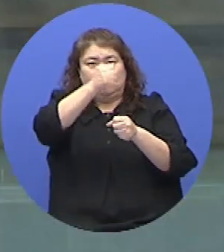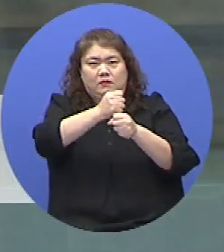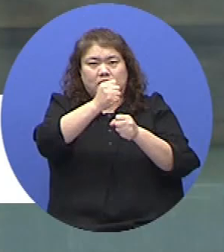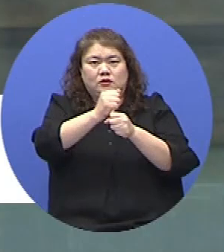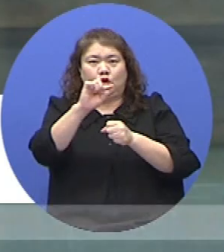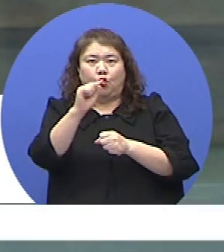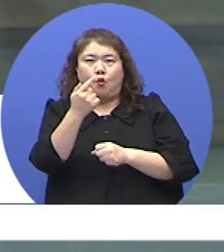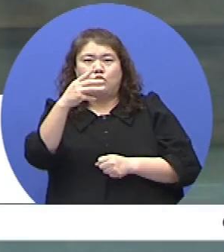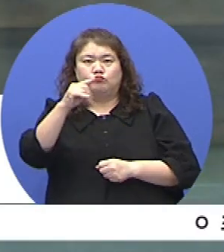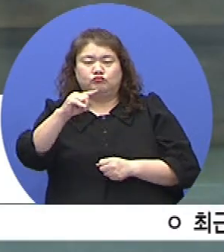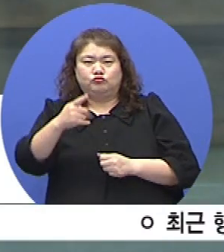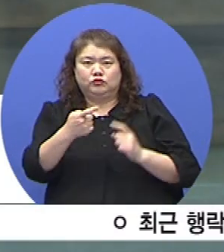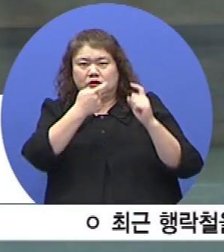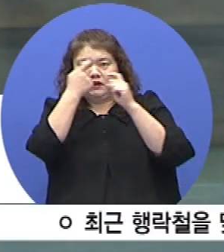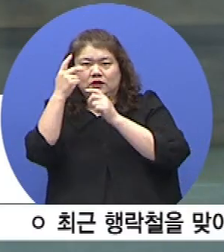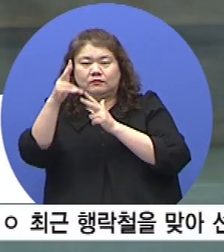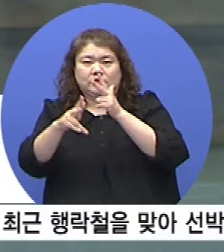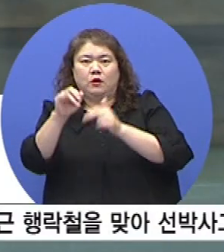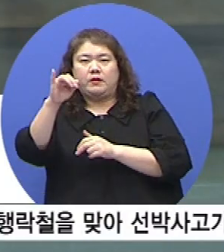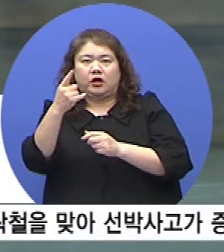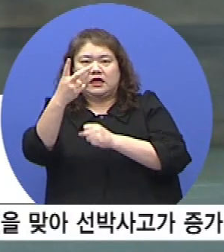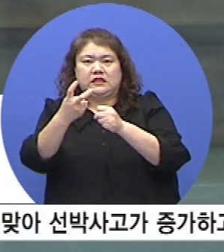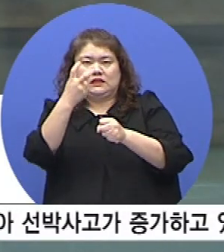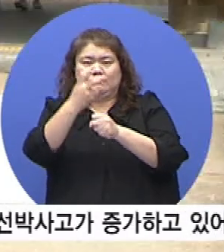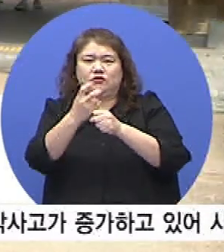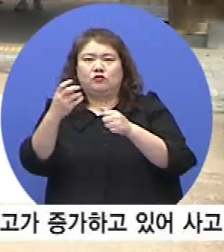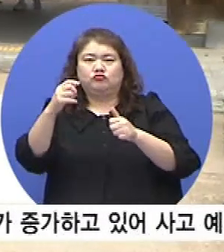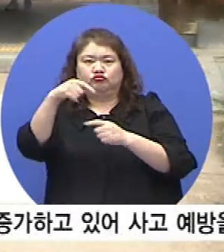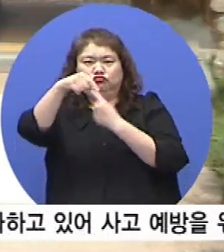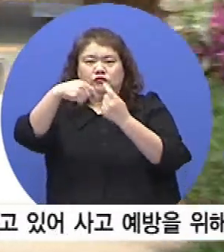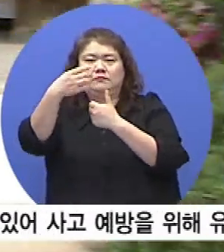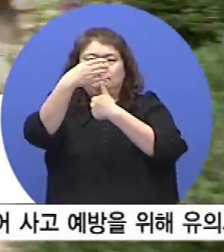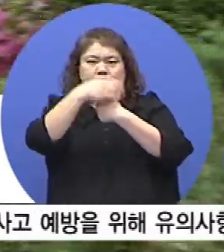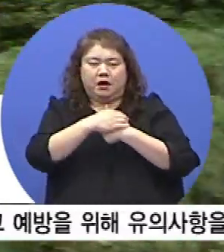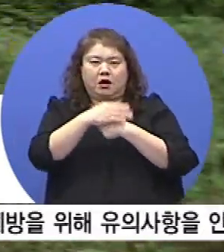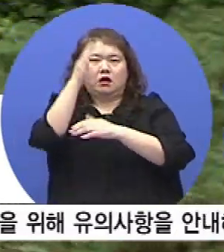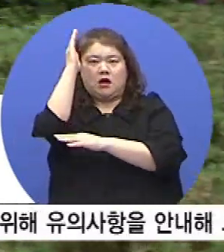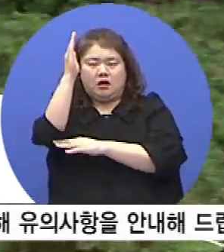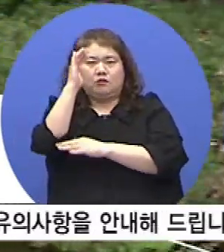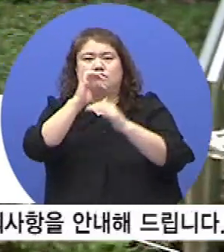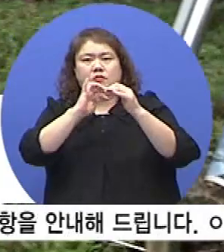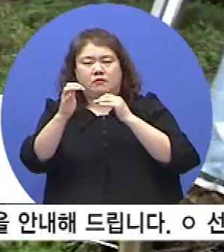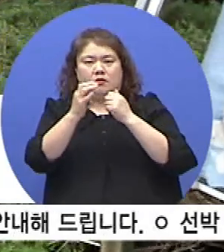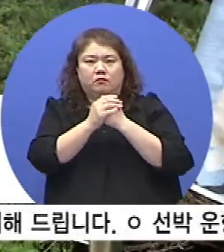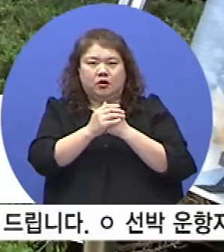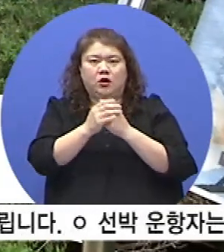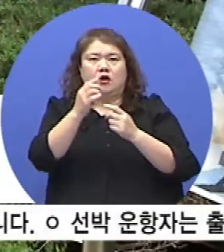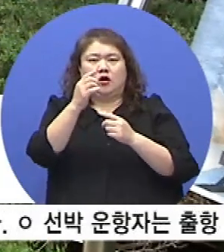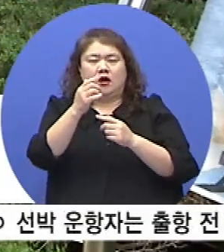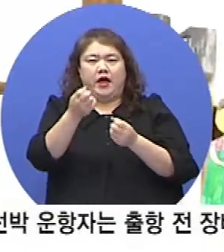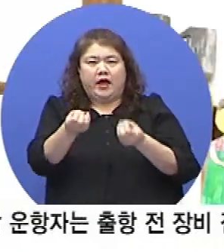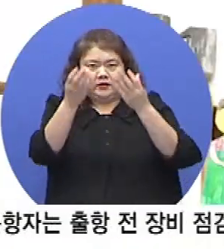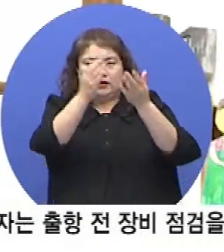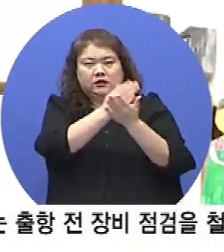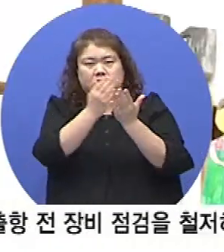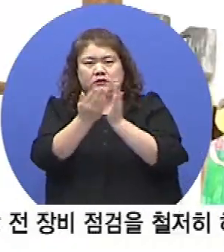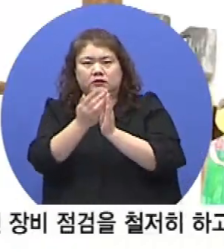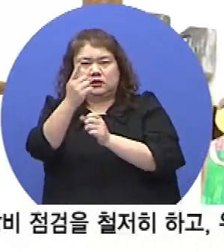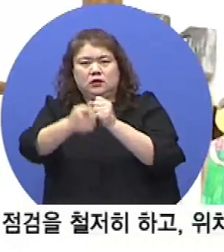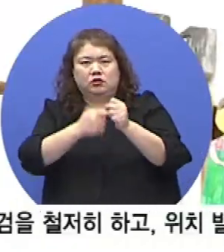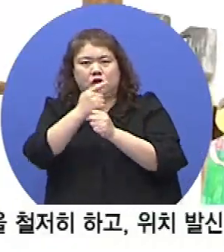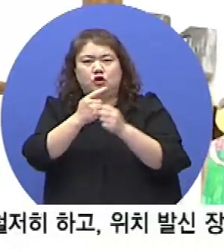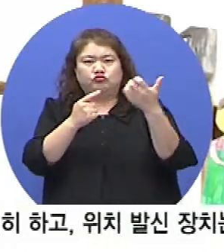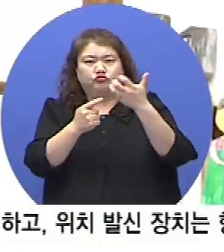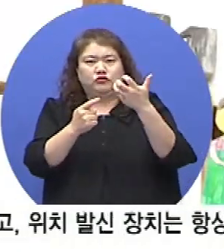혼불 기념 사업회가 20년 가까이 운영을 맡아 문학 강연과 세미나 백일장 대회 등 연간 90여 건의